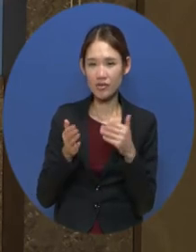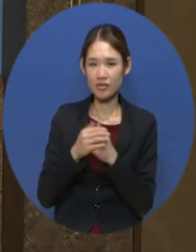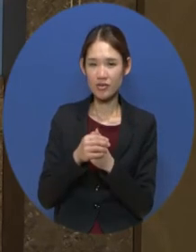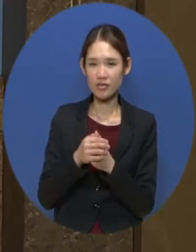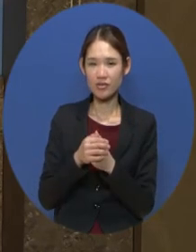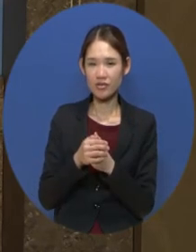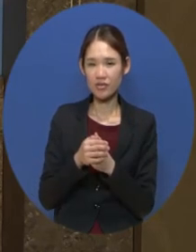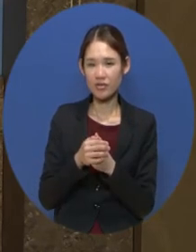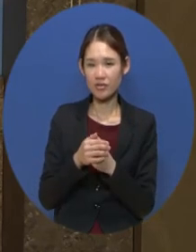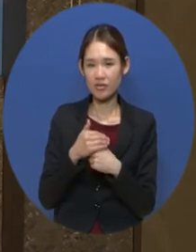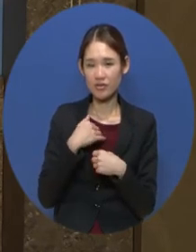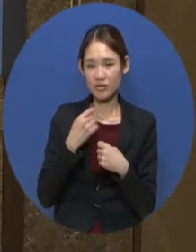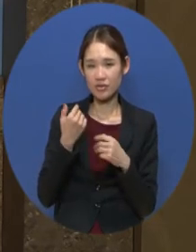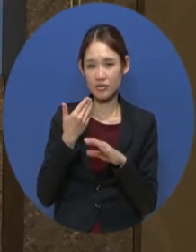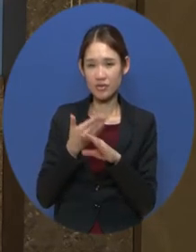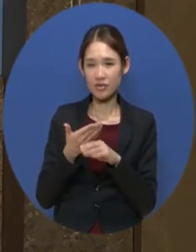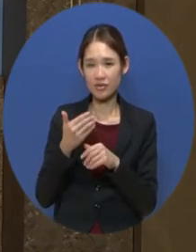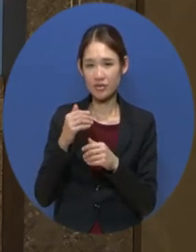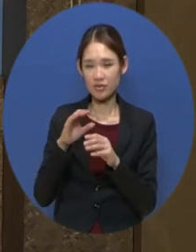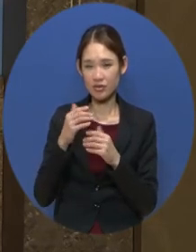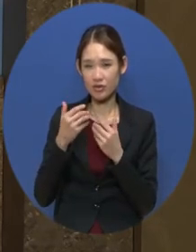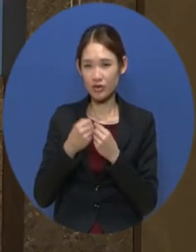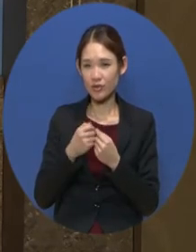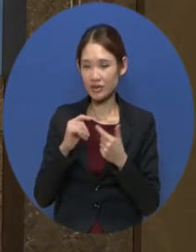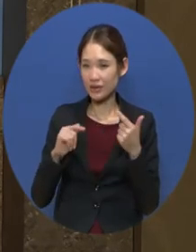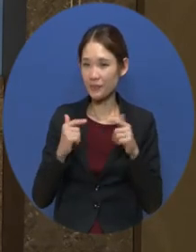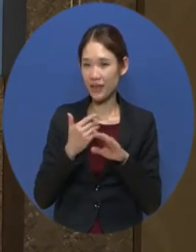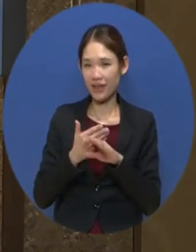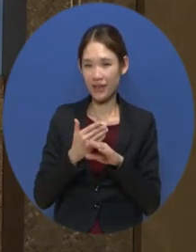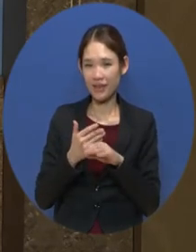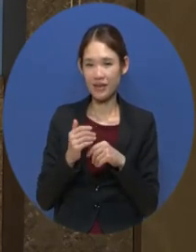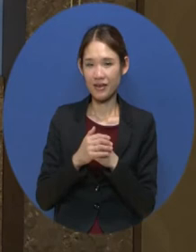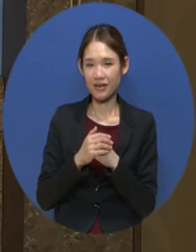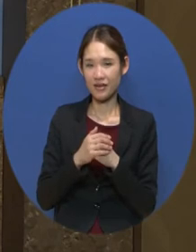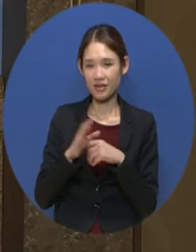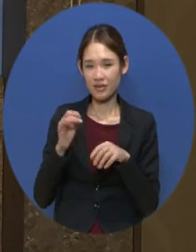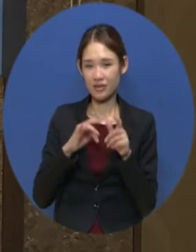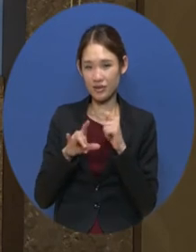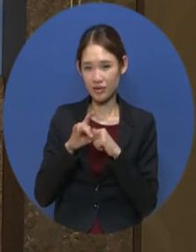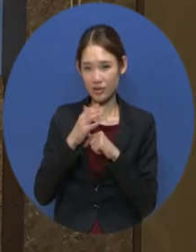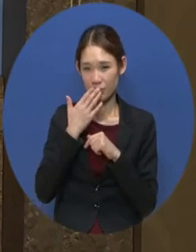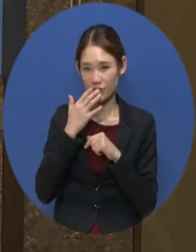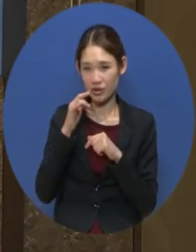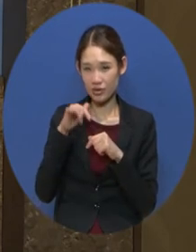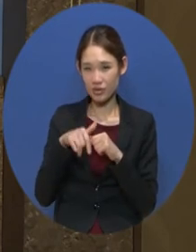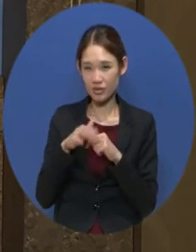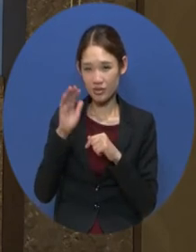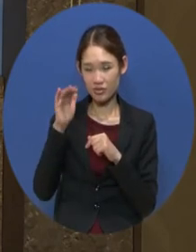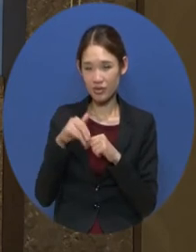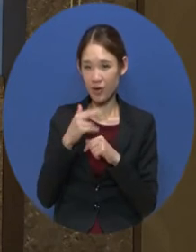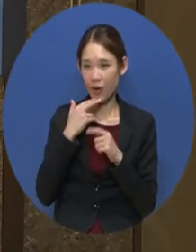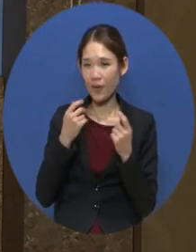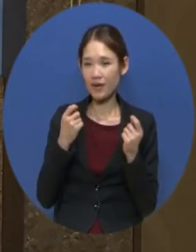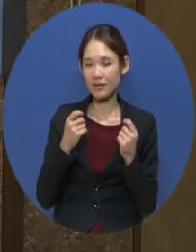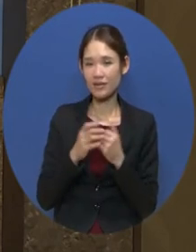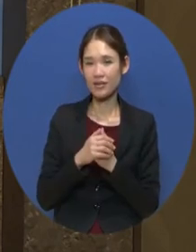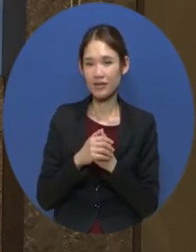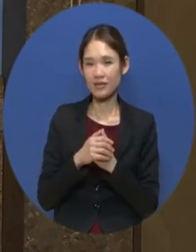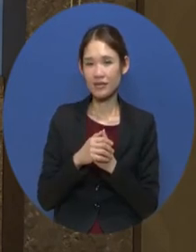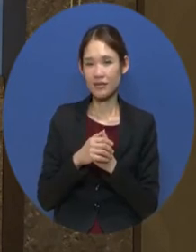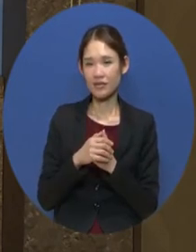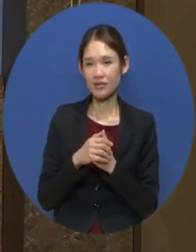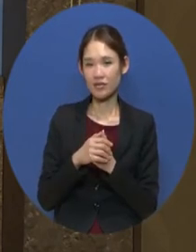그래서 저랑은 약간 좀 다른 경우긴 한데 그래서 오히려 더 적게 먹여서 좀 효과성이 좀 떨어지지 않았나